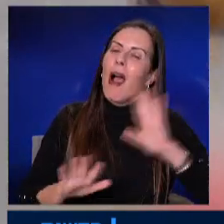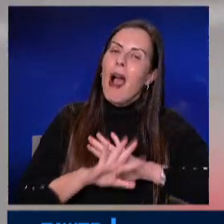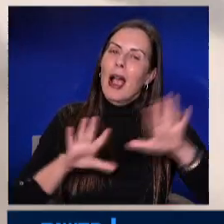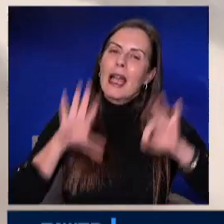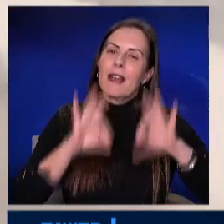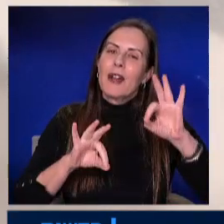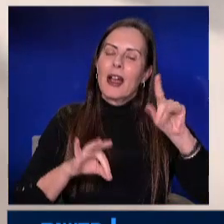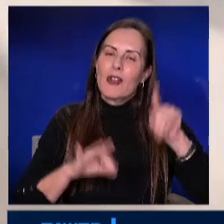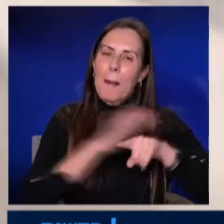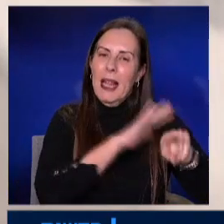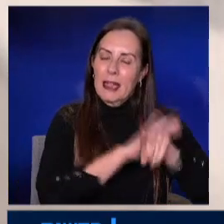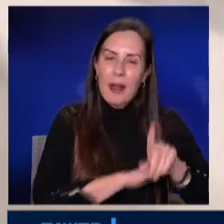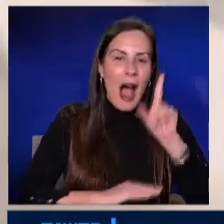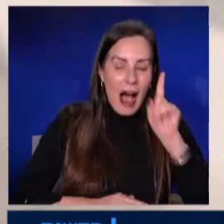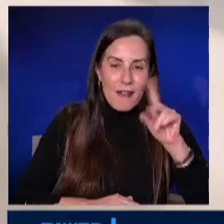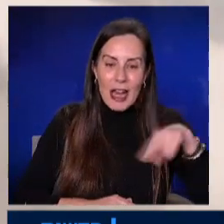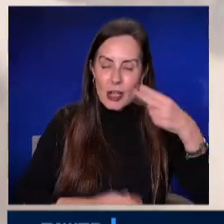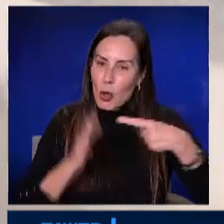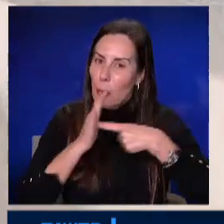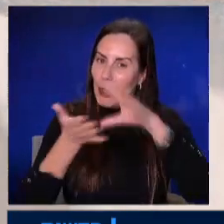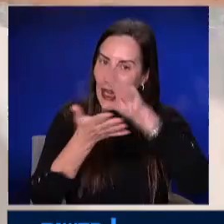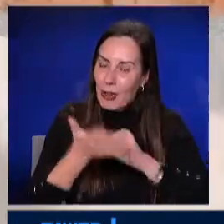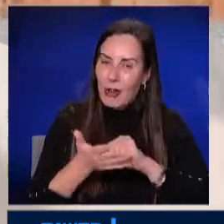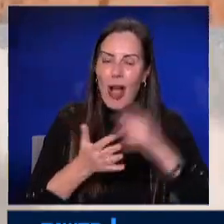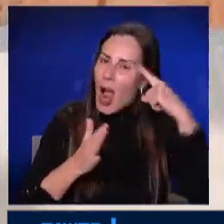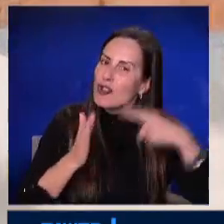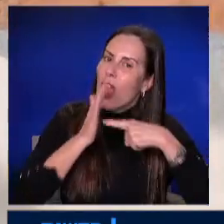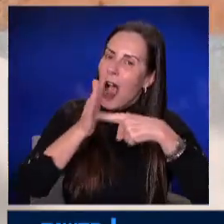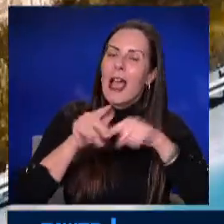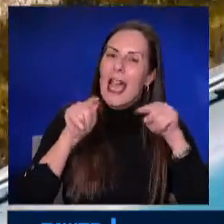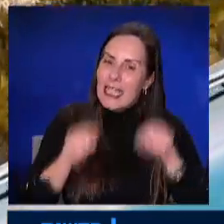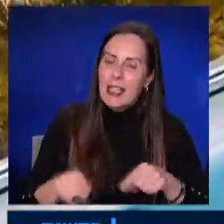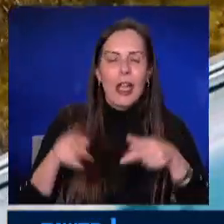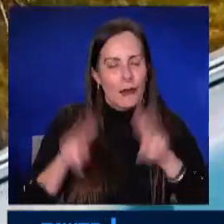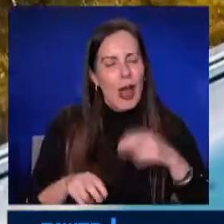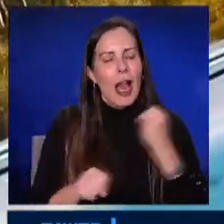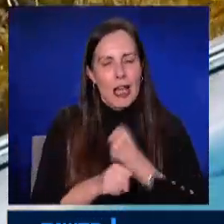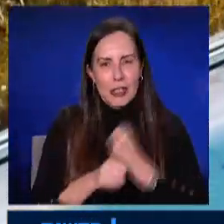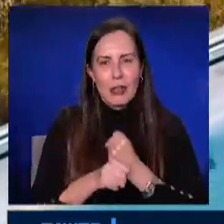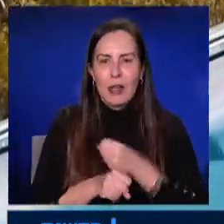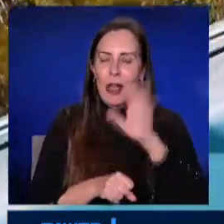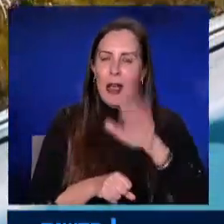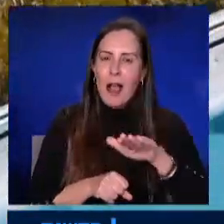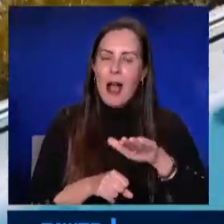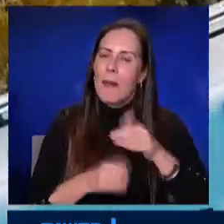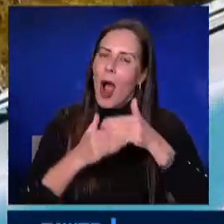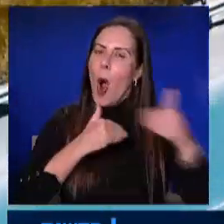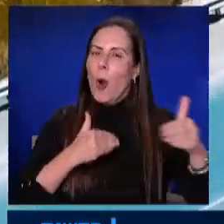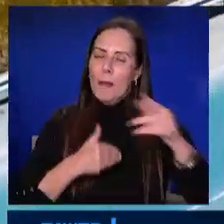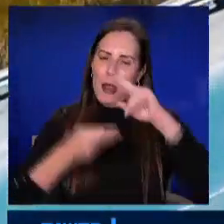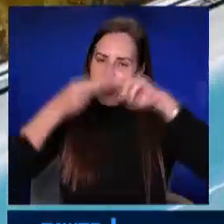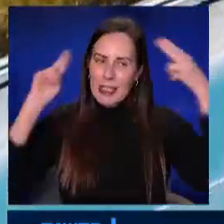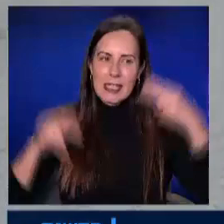נבחרת הפליטים. אבל להיות מודל לחיקוי, השראה, את זה אפשר לעשות גם הרחק מהבית.